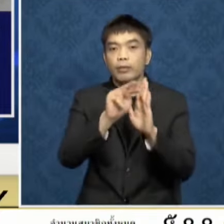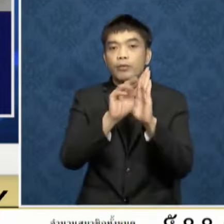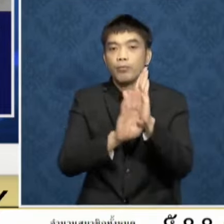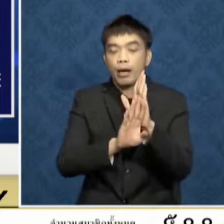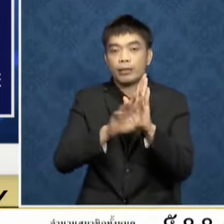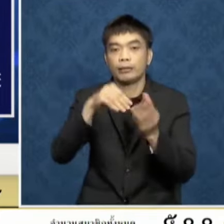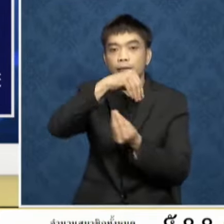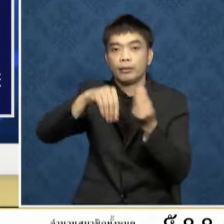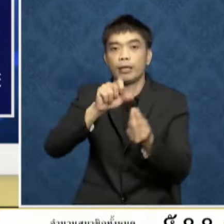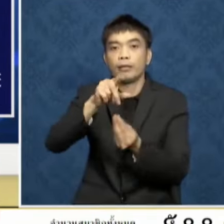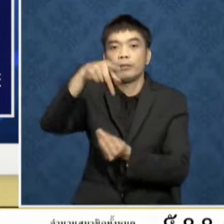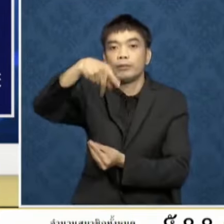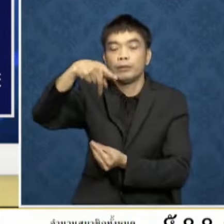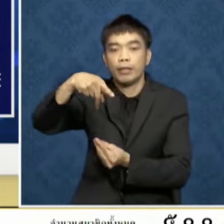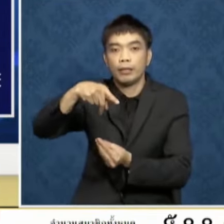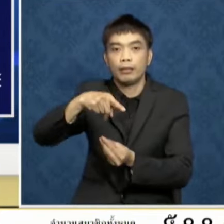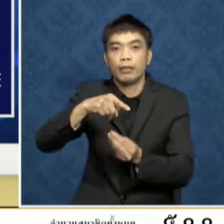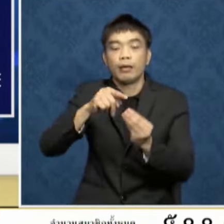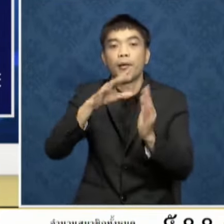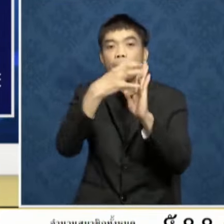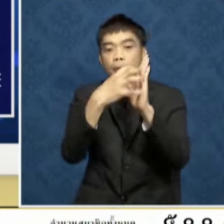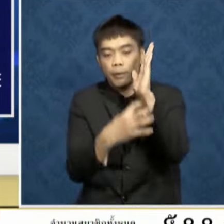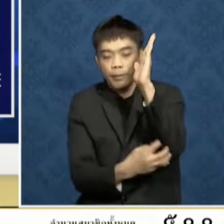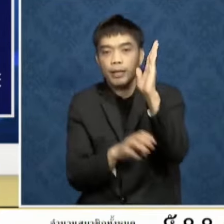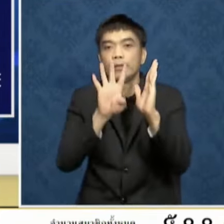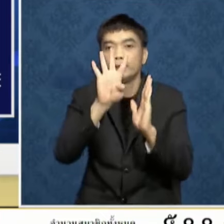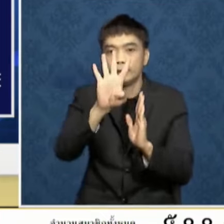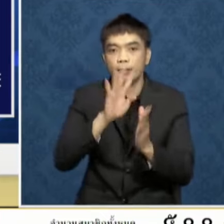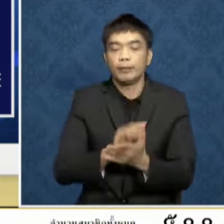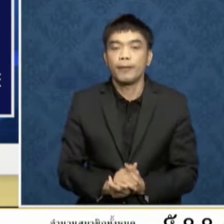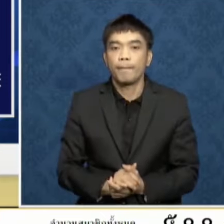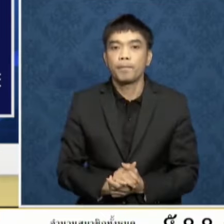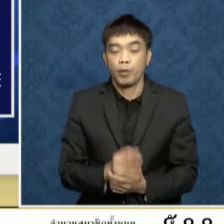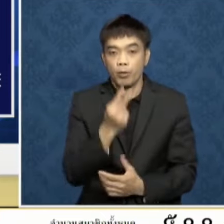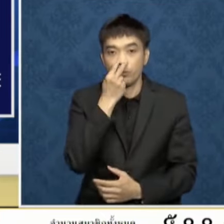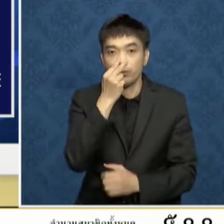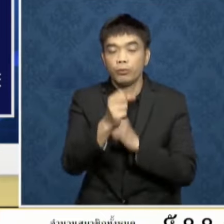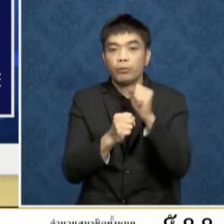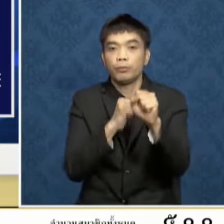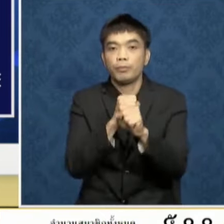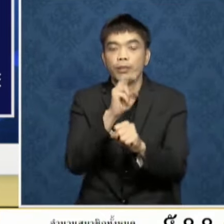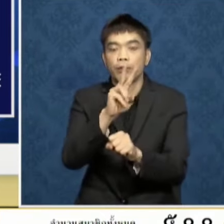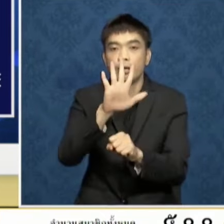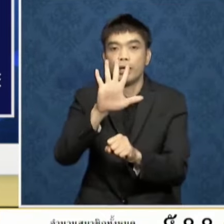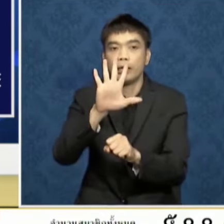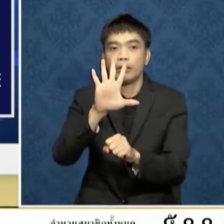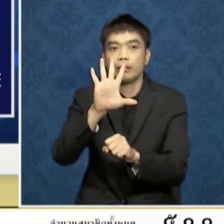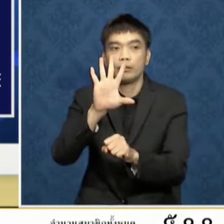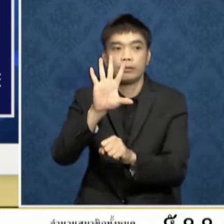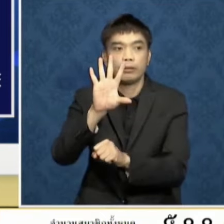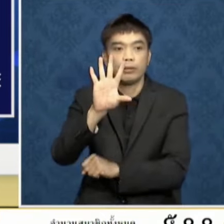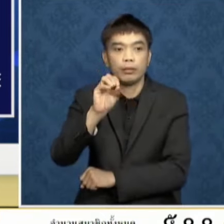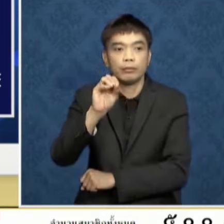พิเศษ 4ภาคเมื่อเจาะลึกลงไปดูในงบประมาณปี 2568ค่ะถ้าเราไปดูในราย